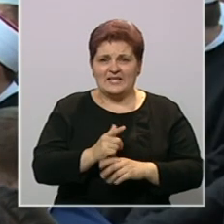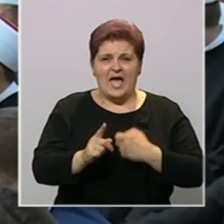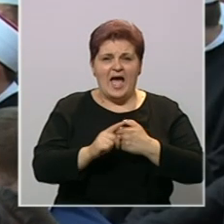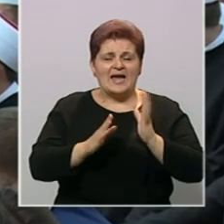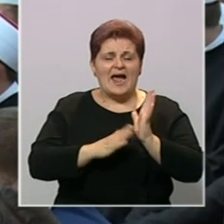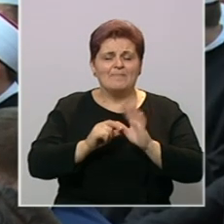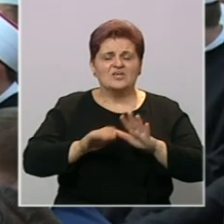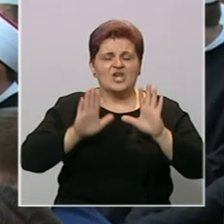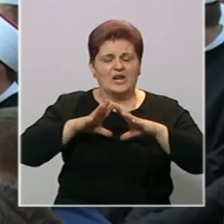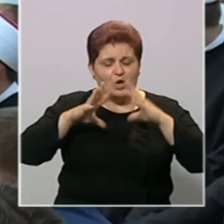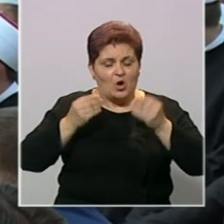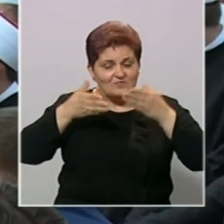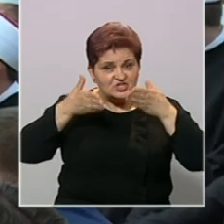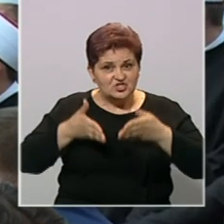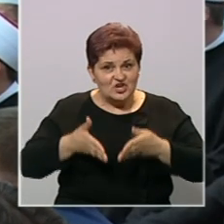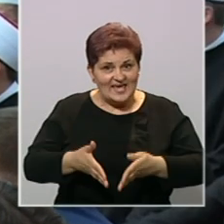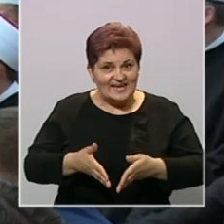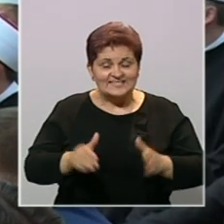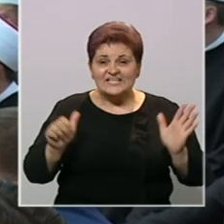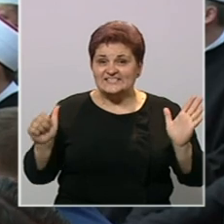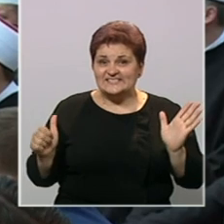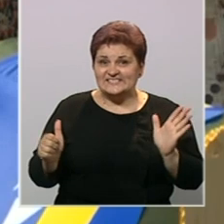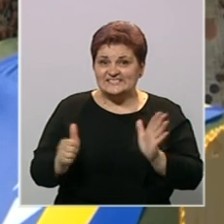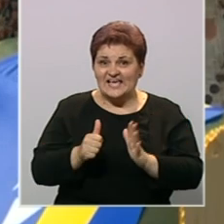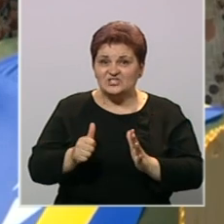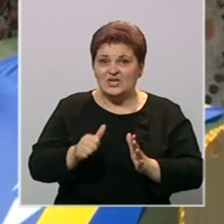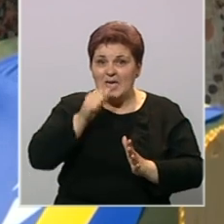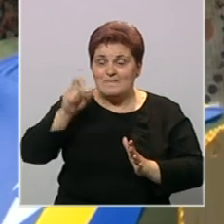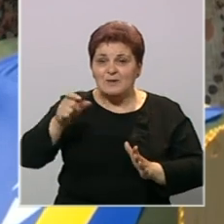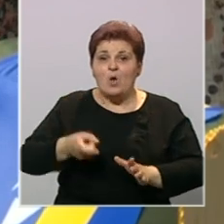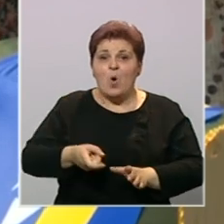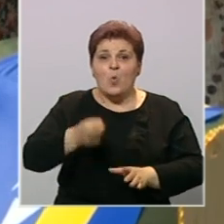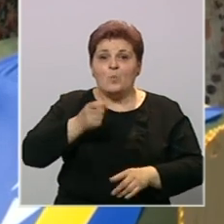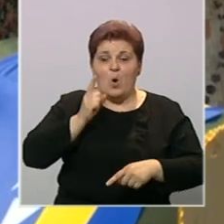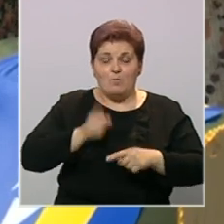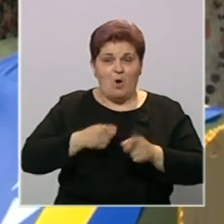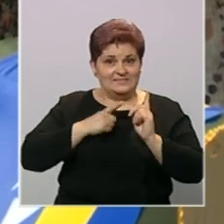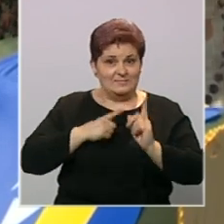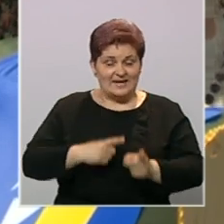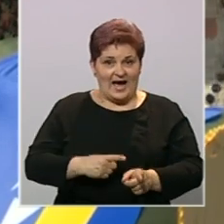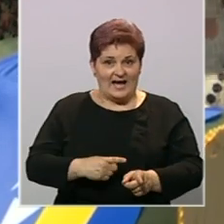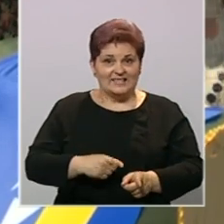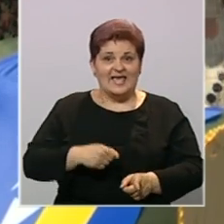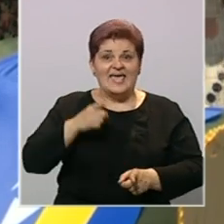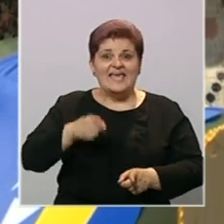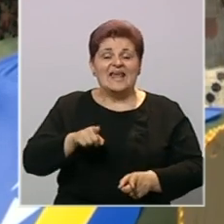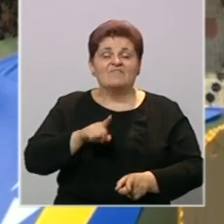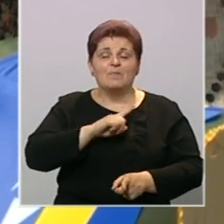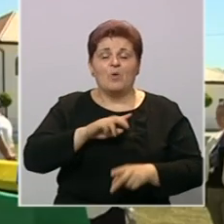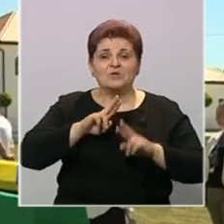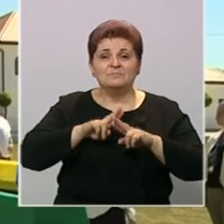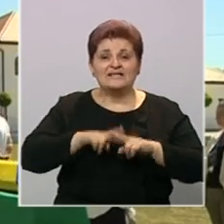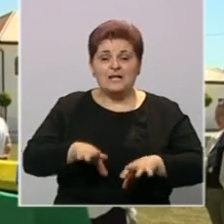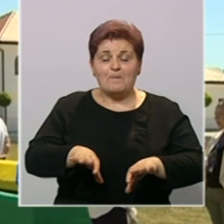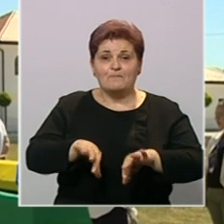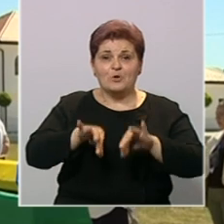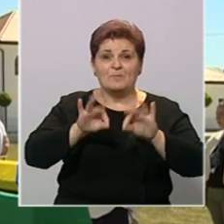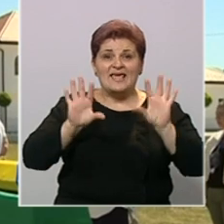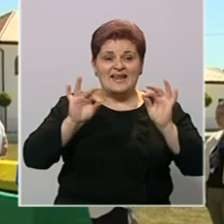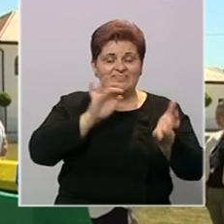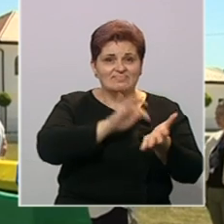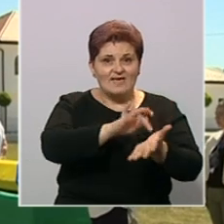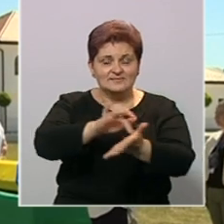Kamičanima je klanjana kolektivna dženaza za 16 Prijedorčana ubijenih u posljednjem ratu. Njihovi posmrtni ostaci su pronađeni na